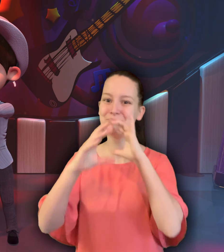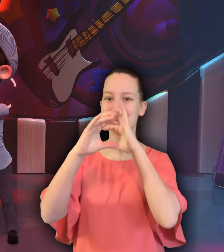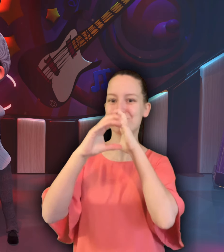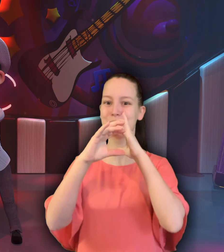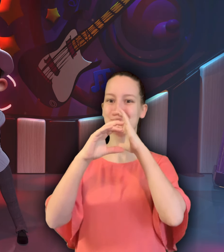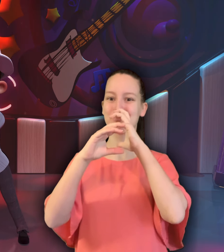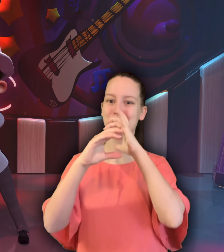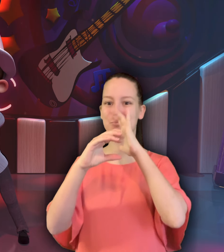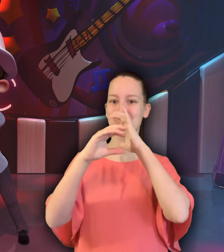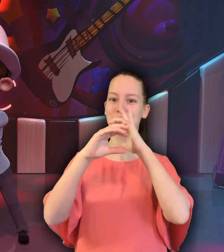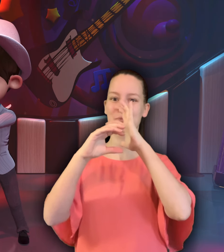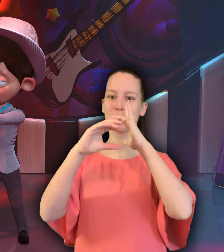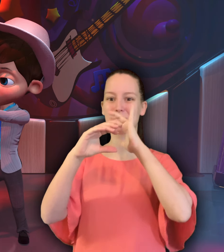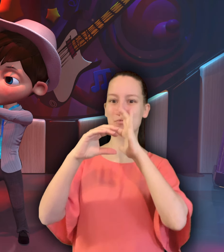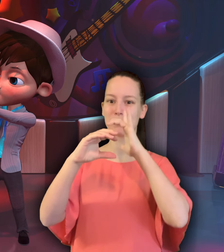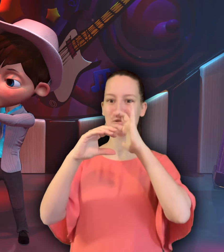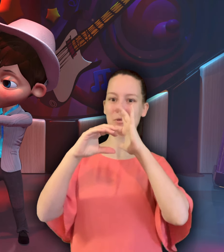ましょう